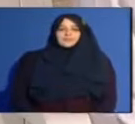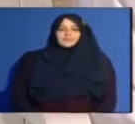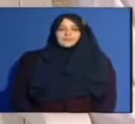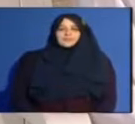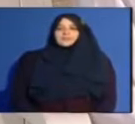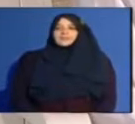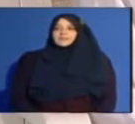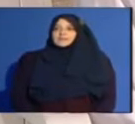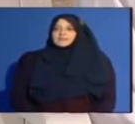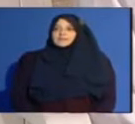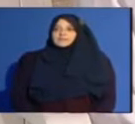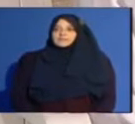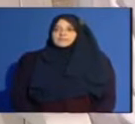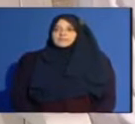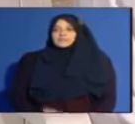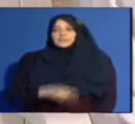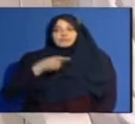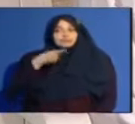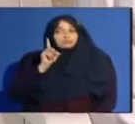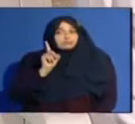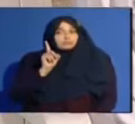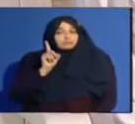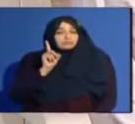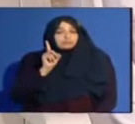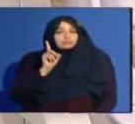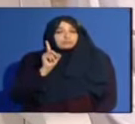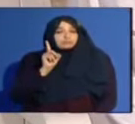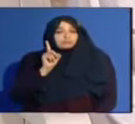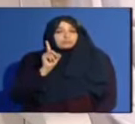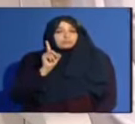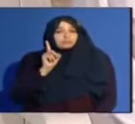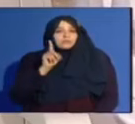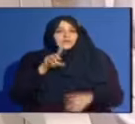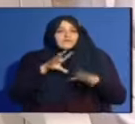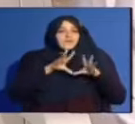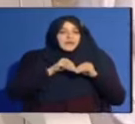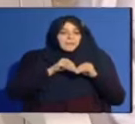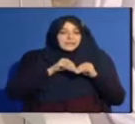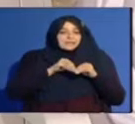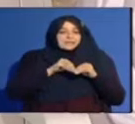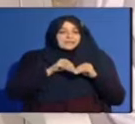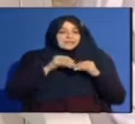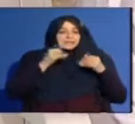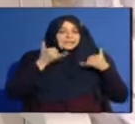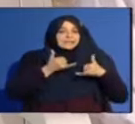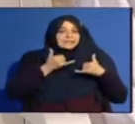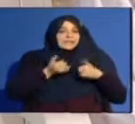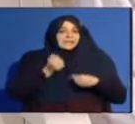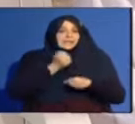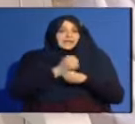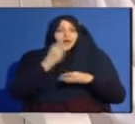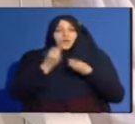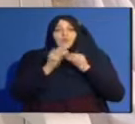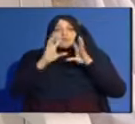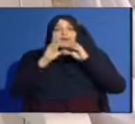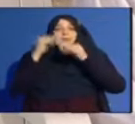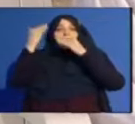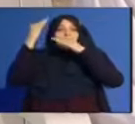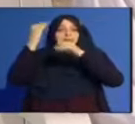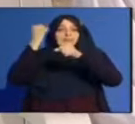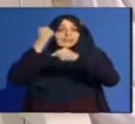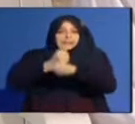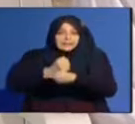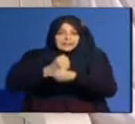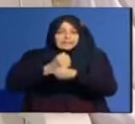هناك. سواء تعلق الأمر بالنوع الأول أو بالنوع الثاني، في كل أحوال هذه الأسرة كما قلت